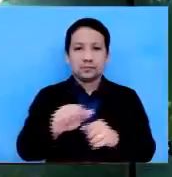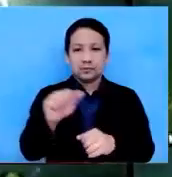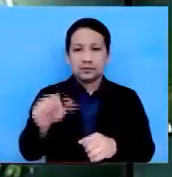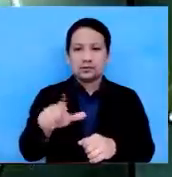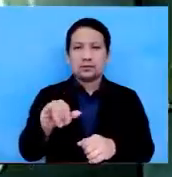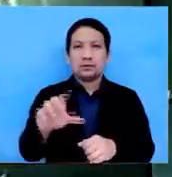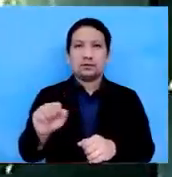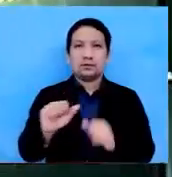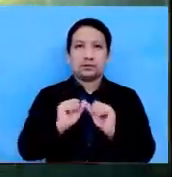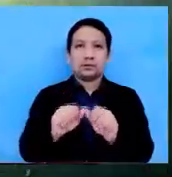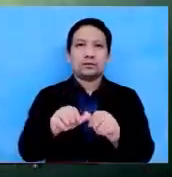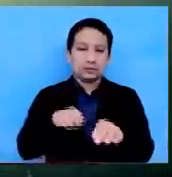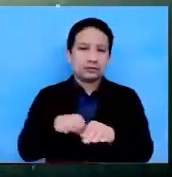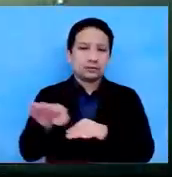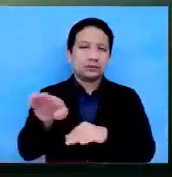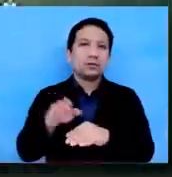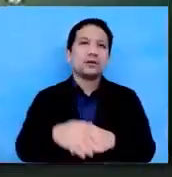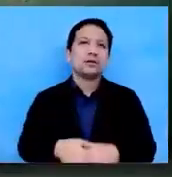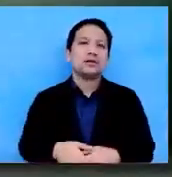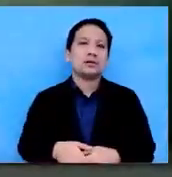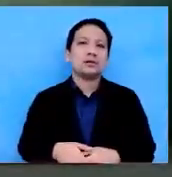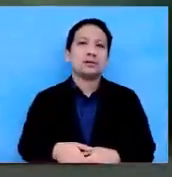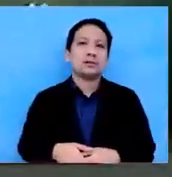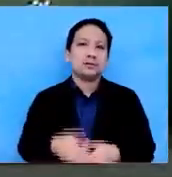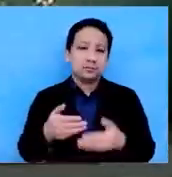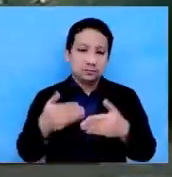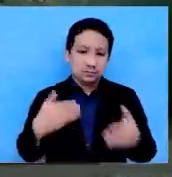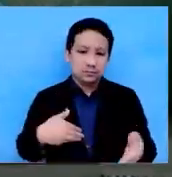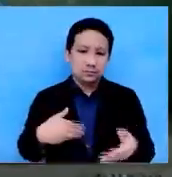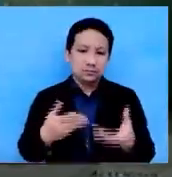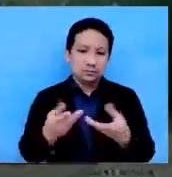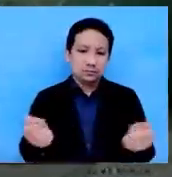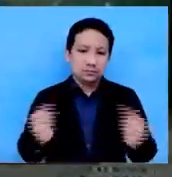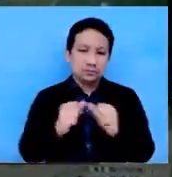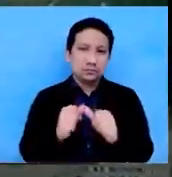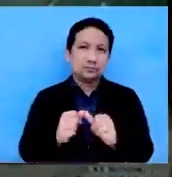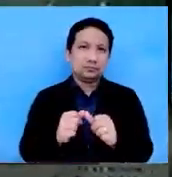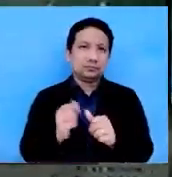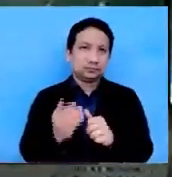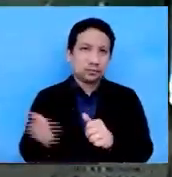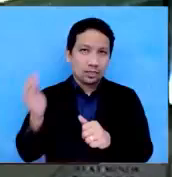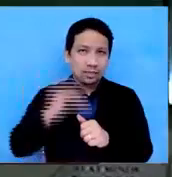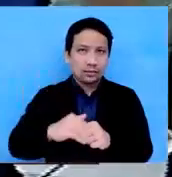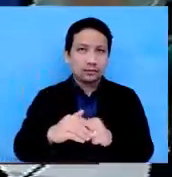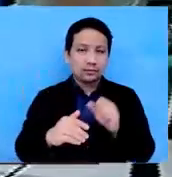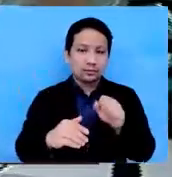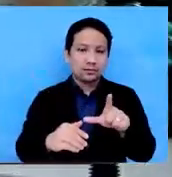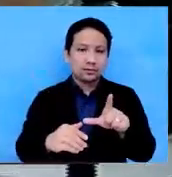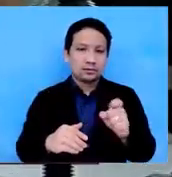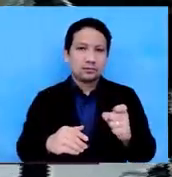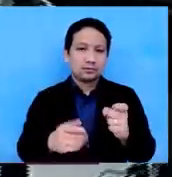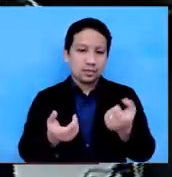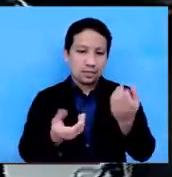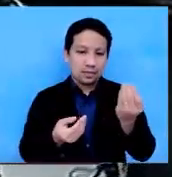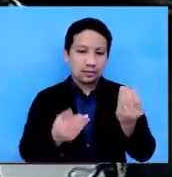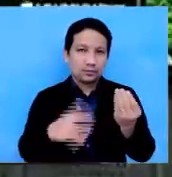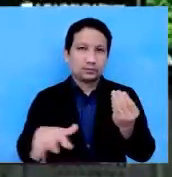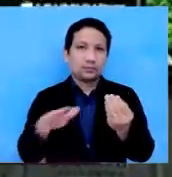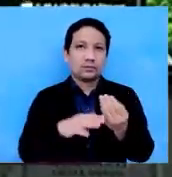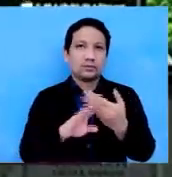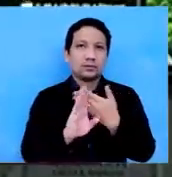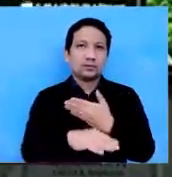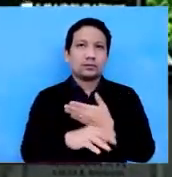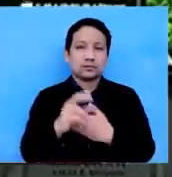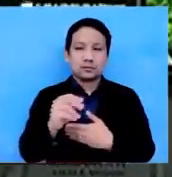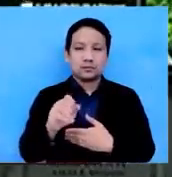na yan. Bago nito ay nagawa nating makalibot sa ilang lugar sa SLEX para kumustahin ang mga pabalik ng Metro